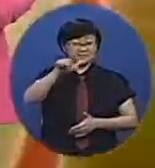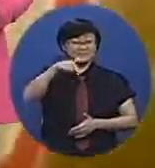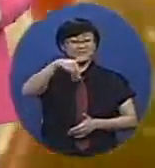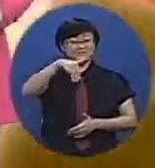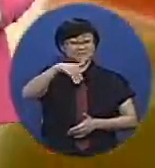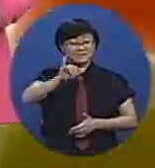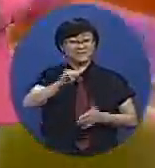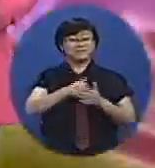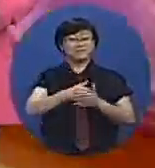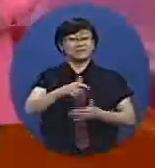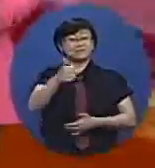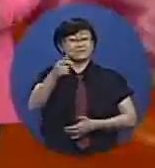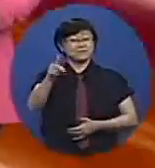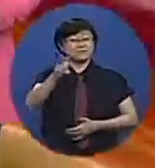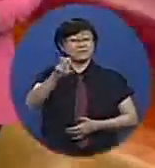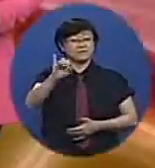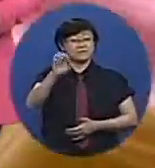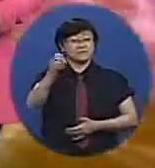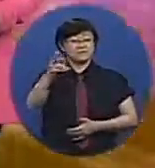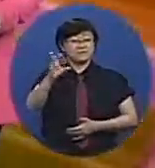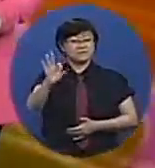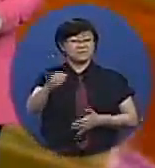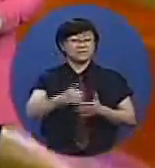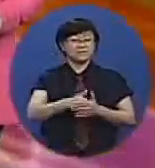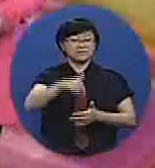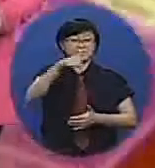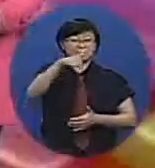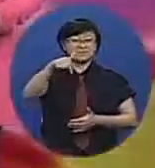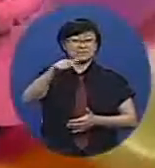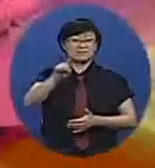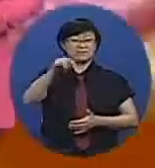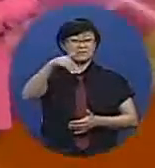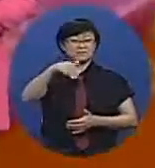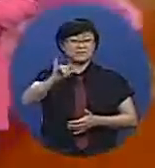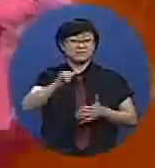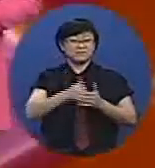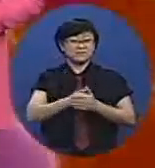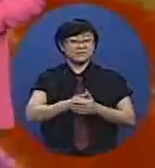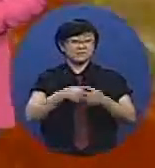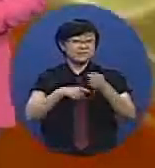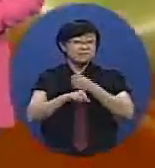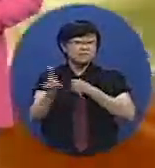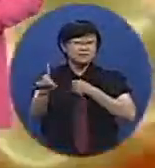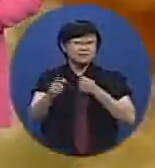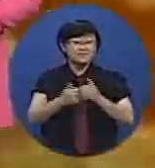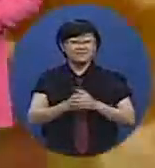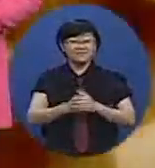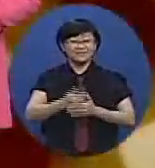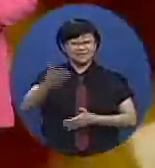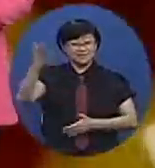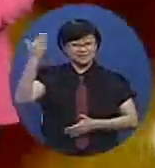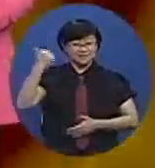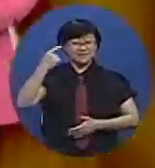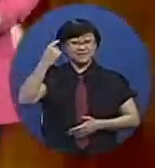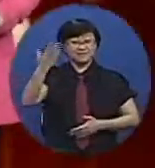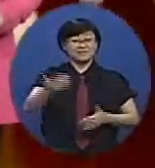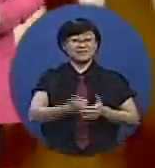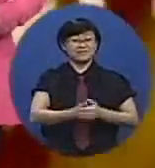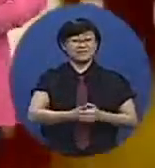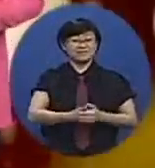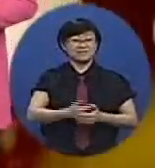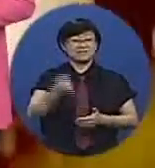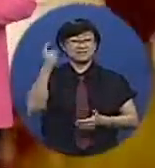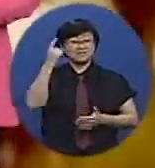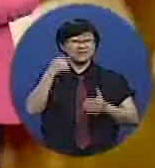허미영 씨와 함께하는데요. 까치 그래서 너무 무슨 뜻인가 그리고 지난번에도 여쭤봤지만 네. 왜